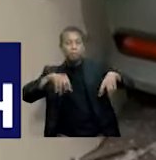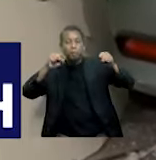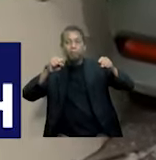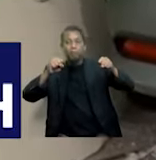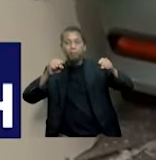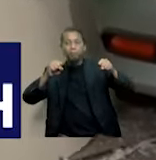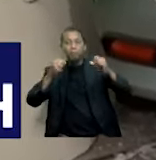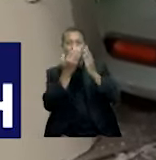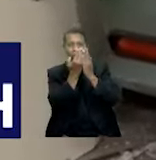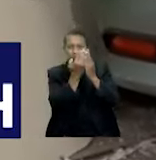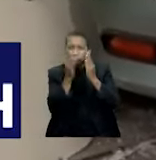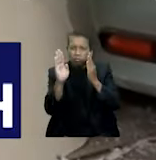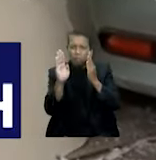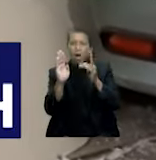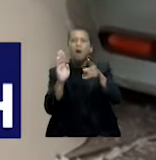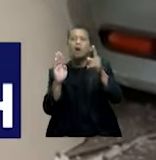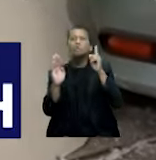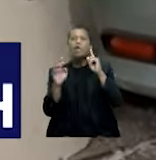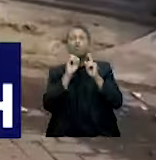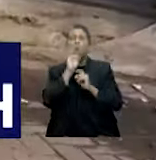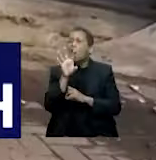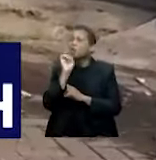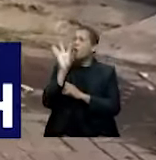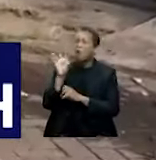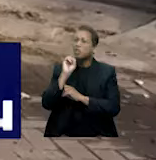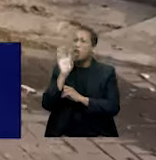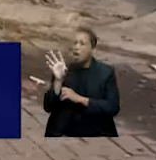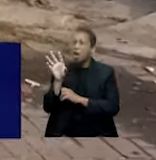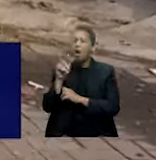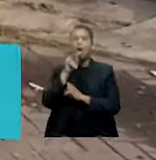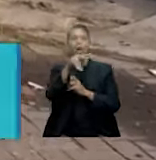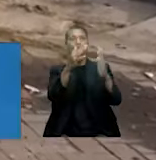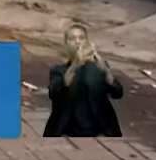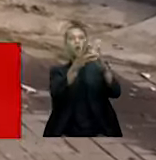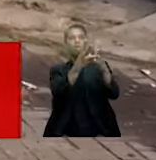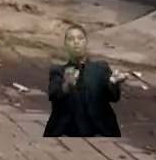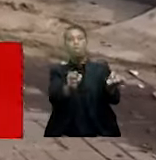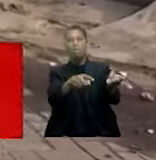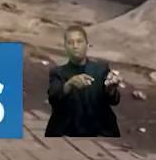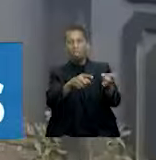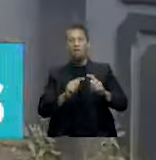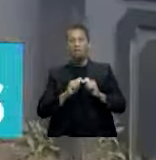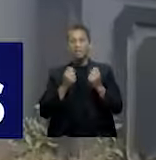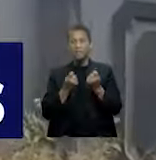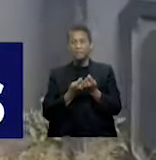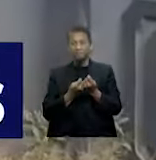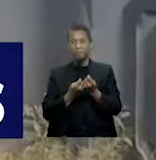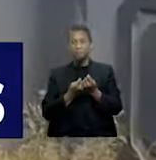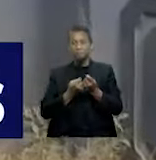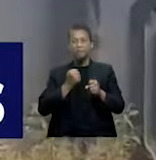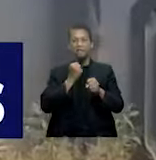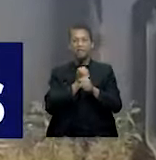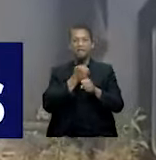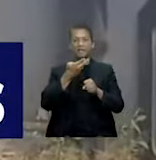suara minta tolong, minta tolong. Saya lihat, wah ternyata rumah depan. Pasca ledakan, tim penjinak bom Gegana Polri dan tim Inavis Polres Metro Jakarta